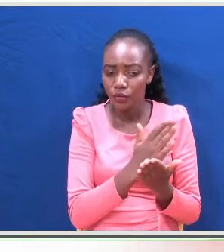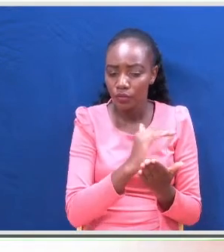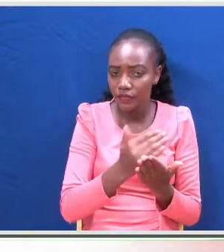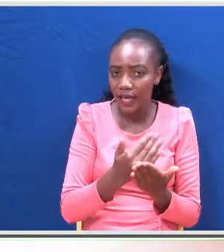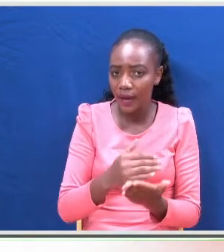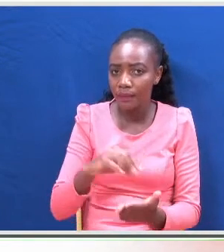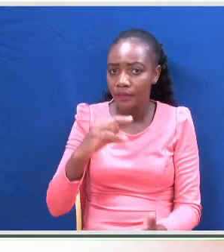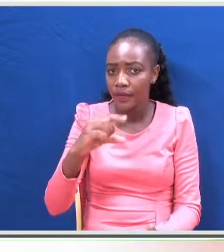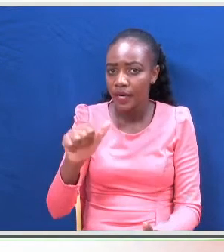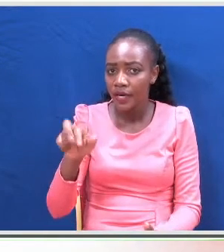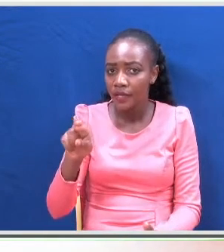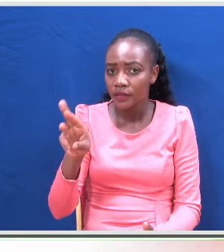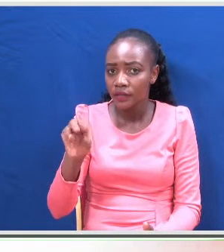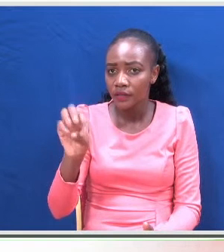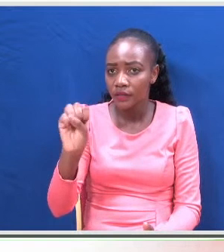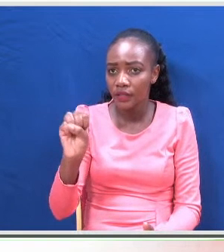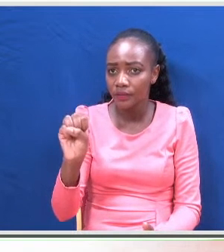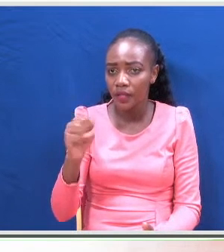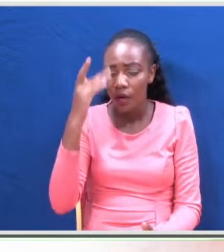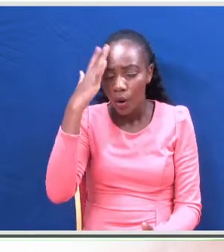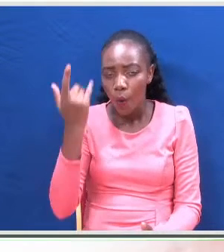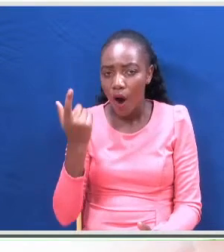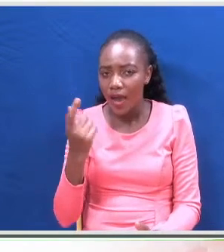of these bacteria, when you